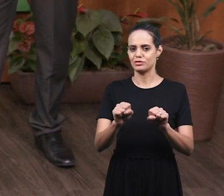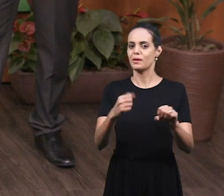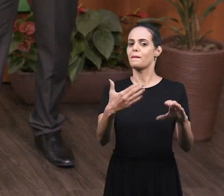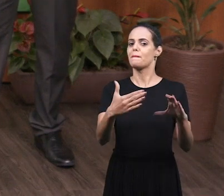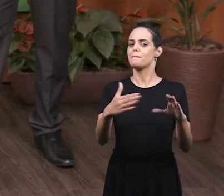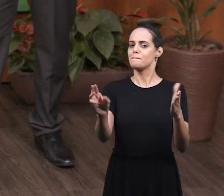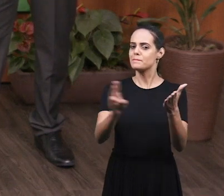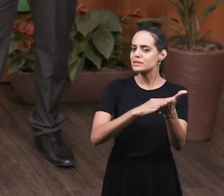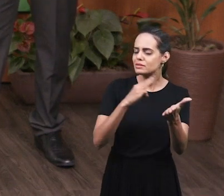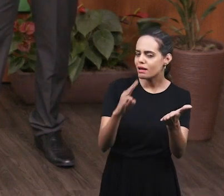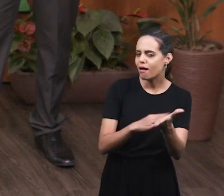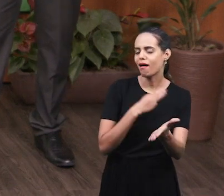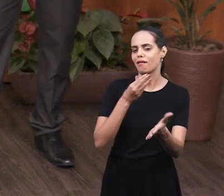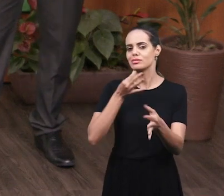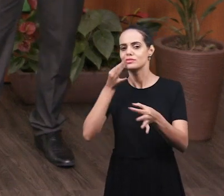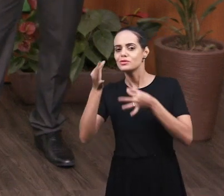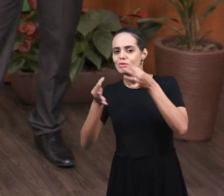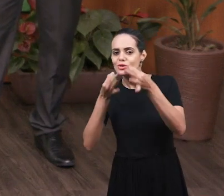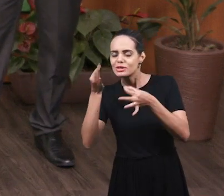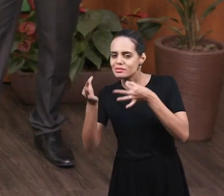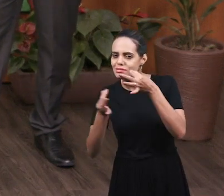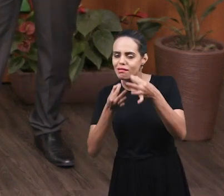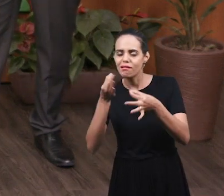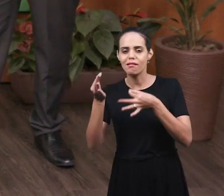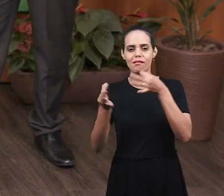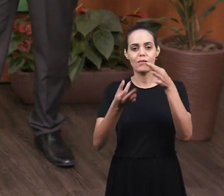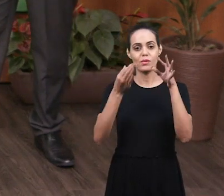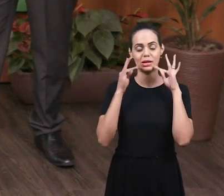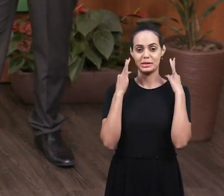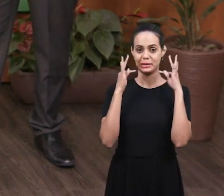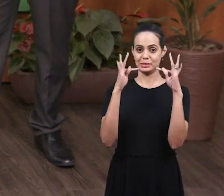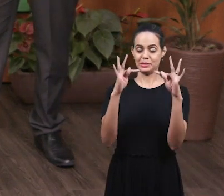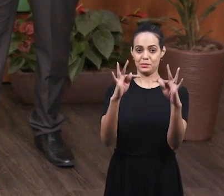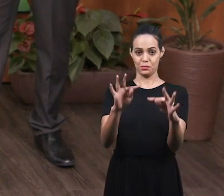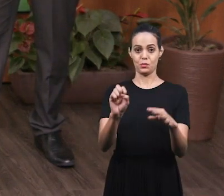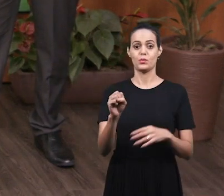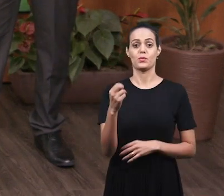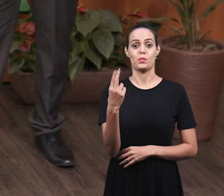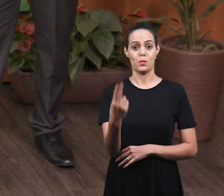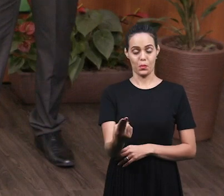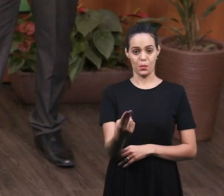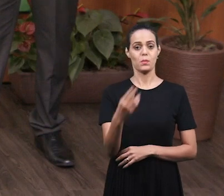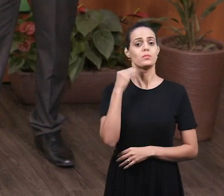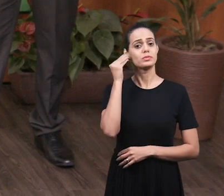message, une suggestion, un témoignage,